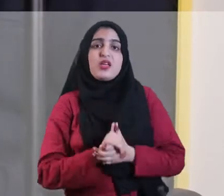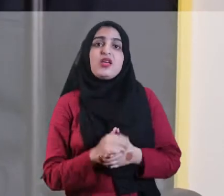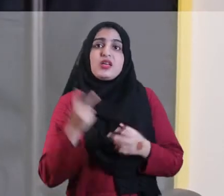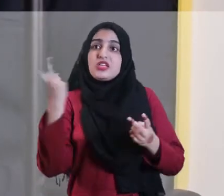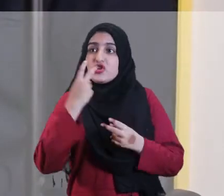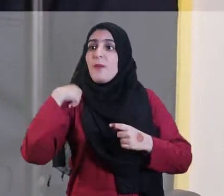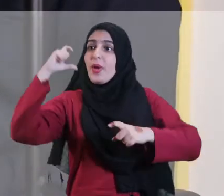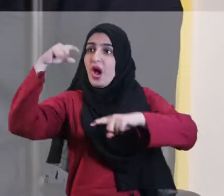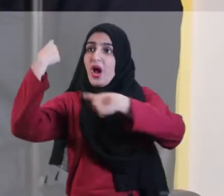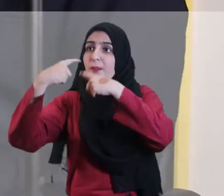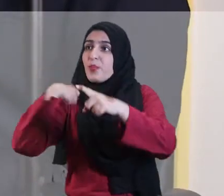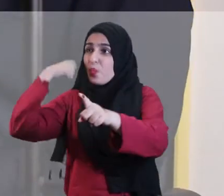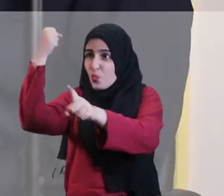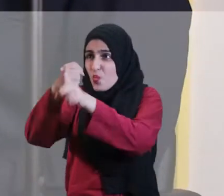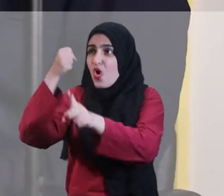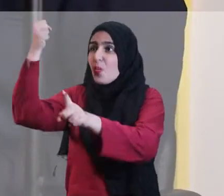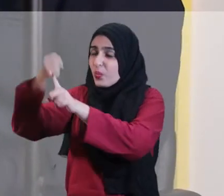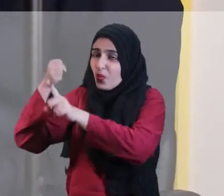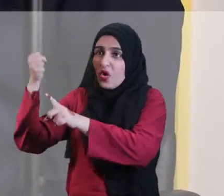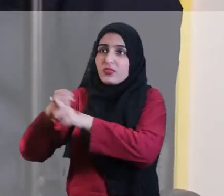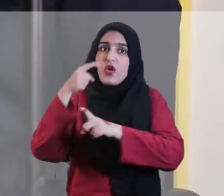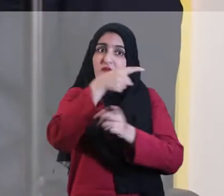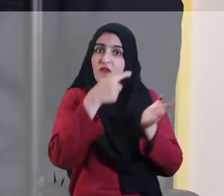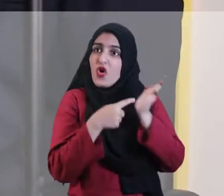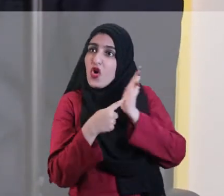सेंट्रल कॉपरेटिव मिल जाए तो